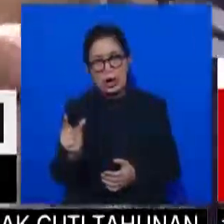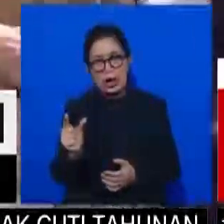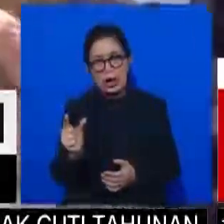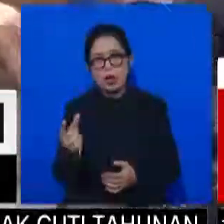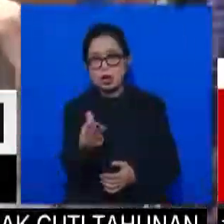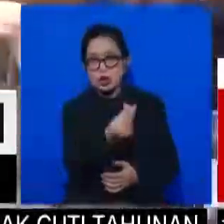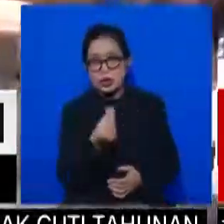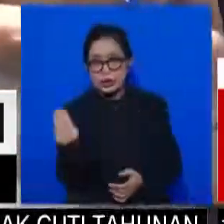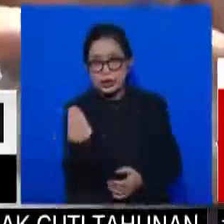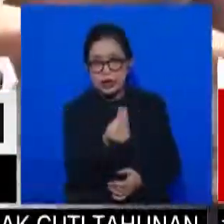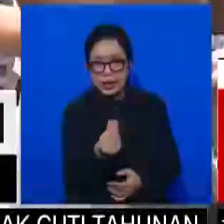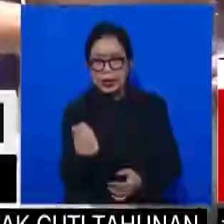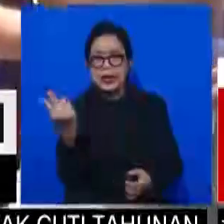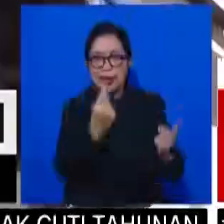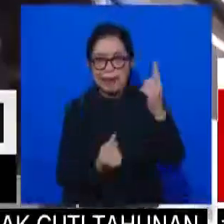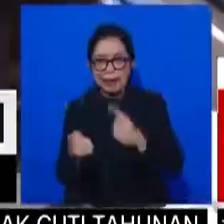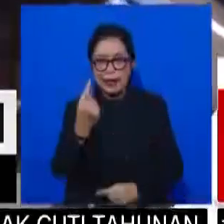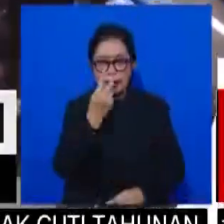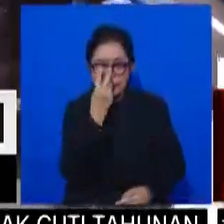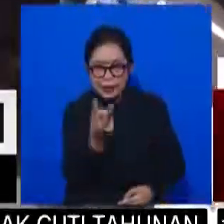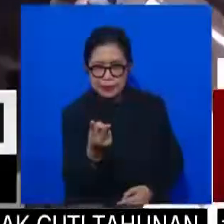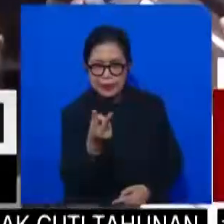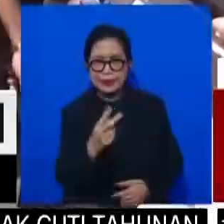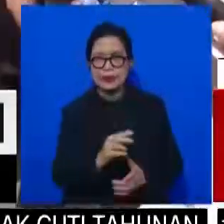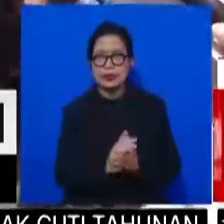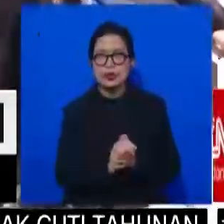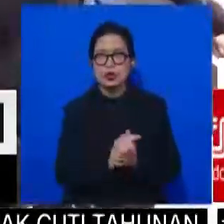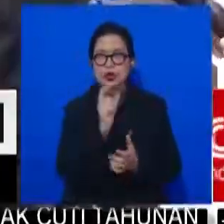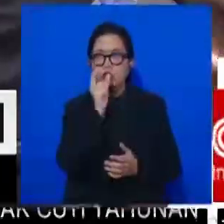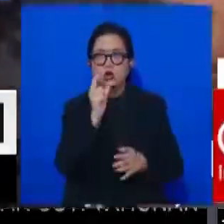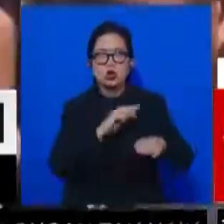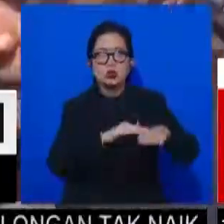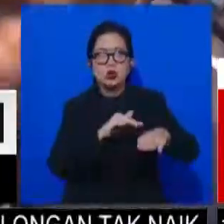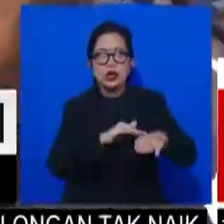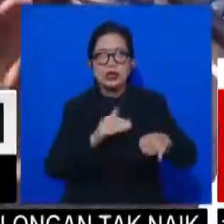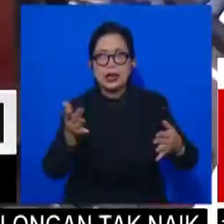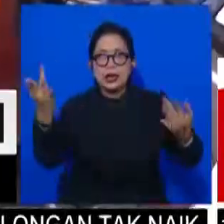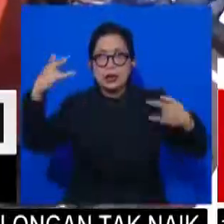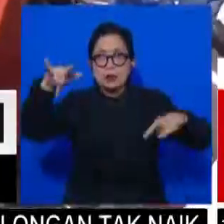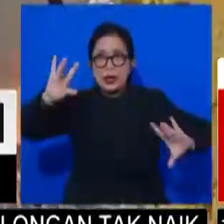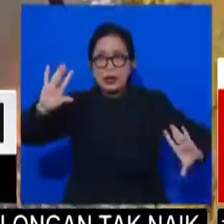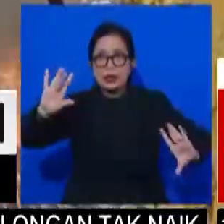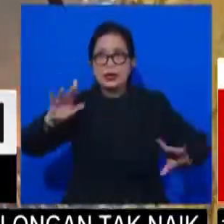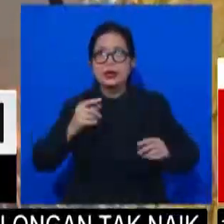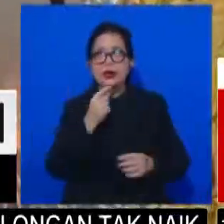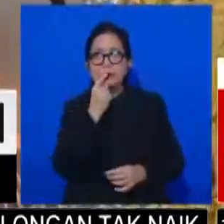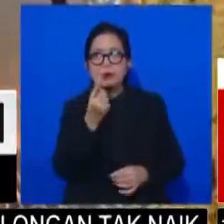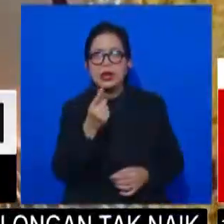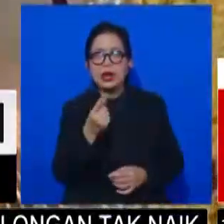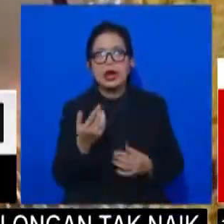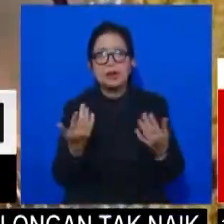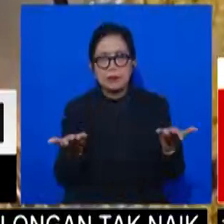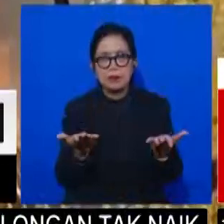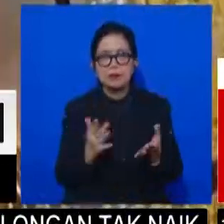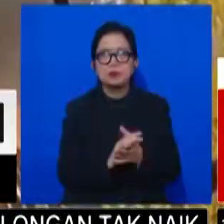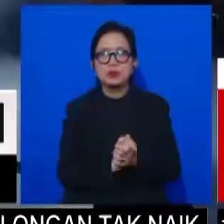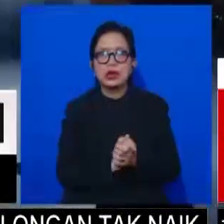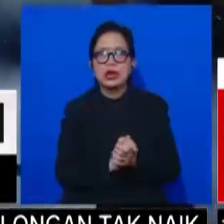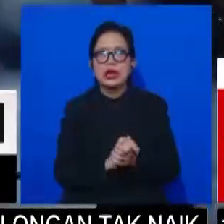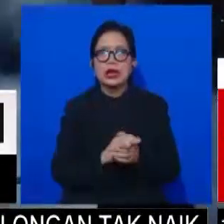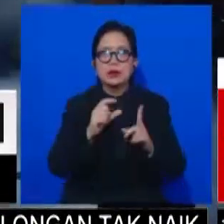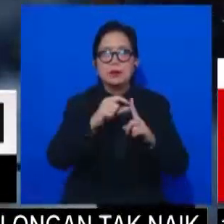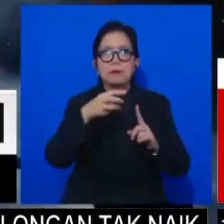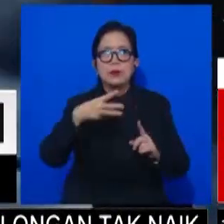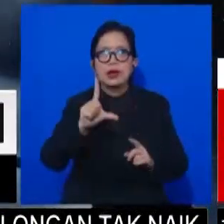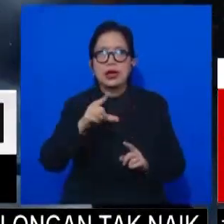juga merupakan bagian dari peringatan kematian. Untuk kalangan masyarakat, pelebon lebih dikenal dengan istilah ngaben. Sementara sebutan